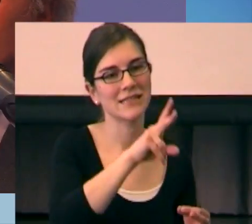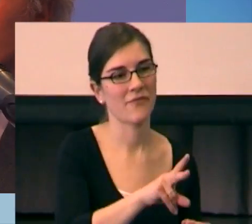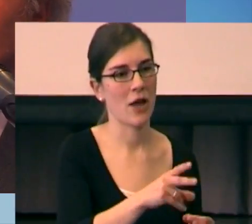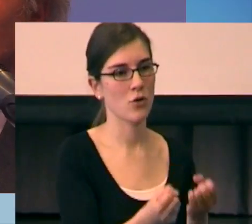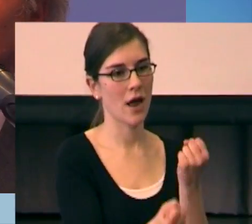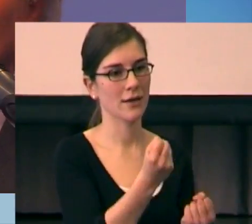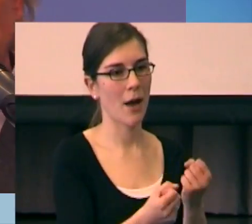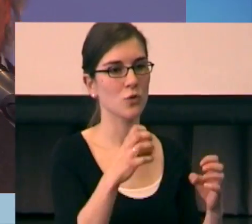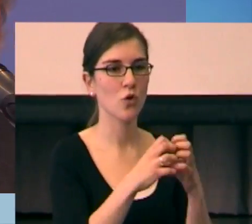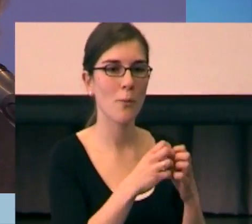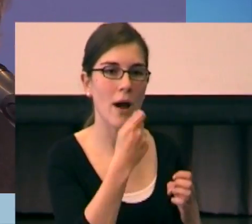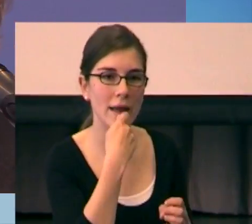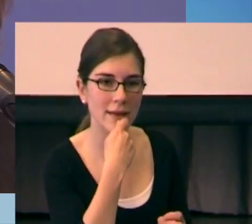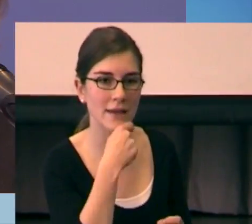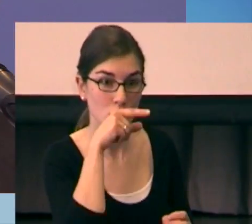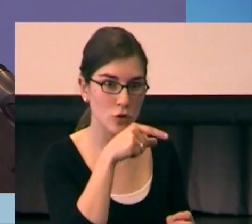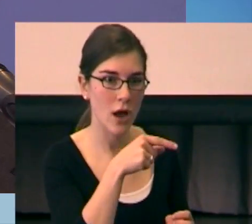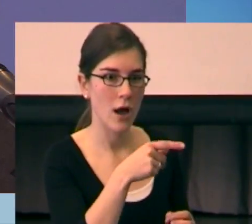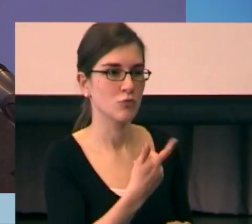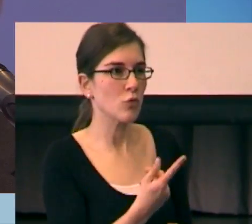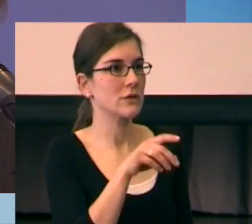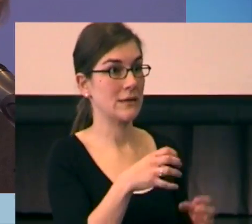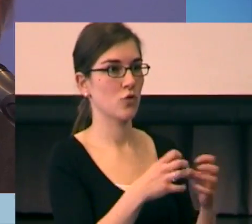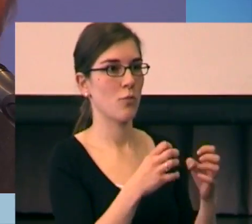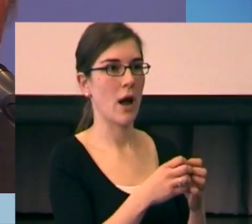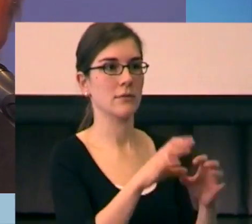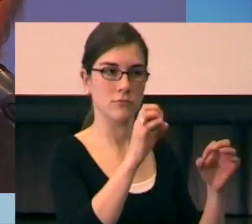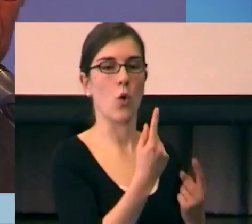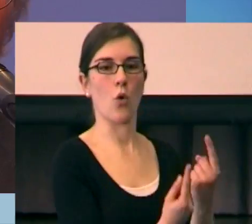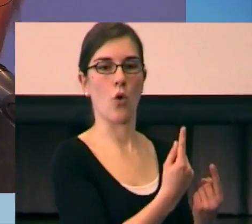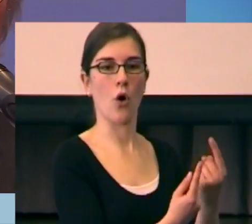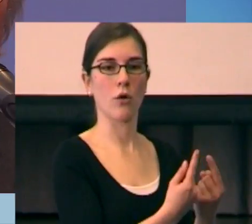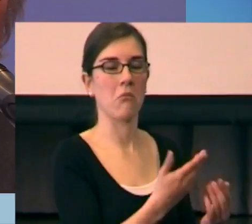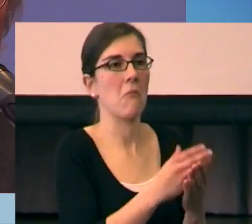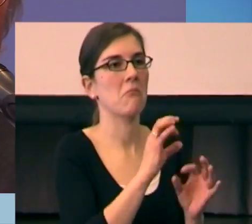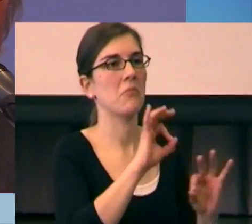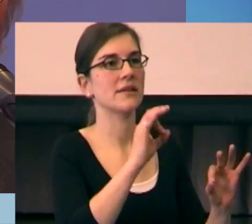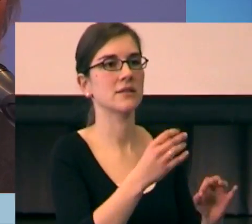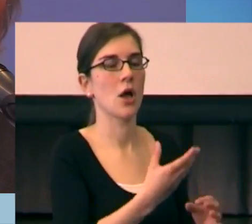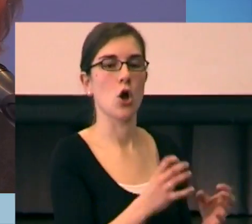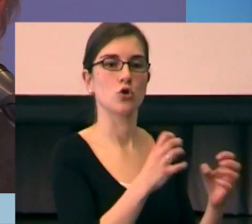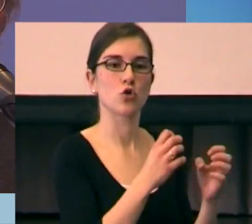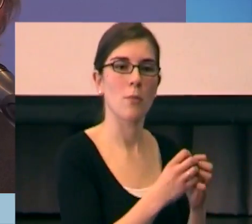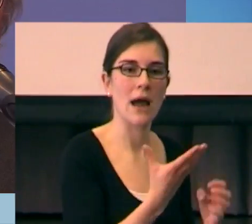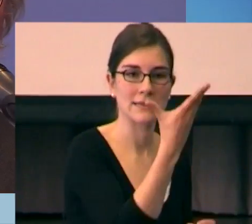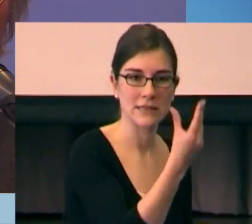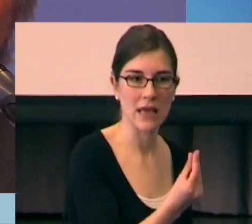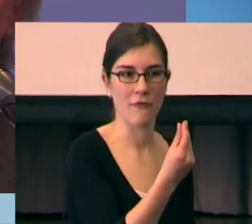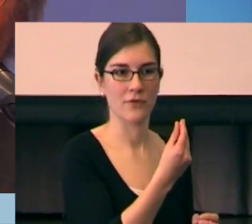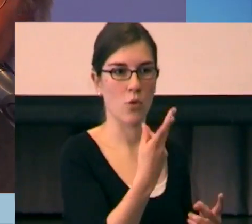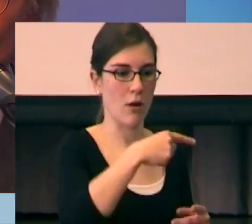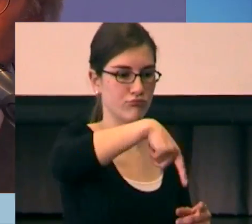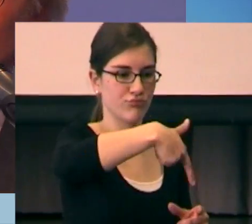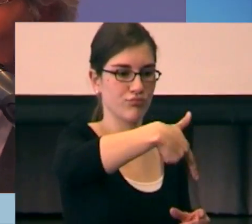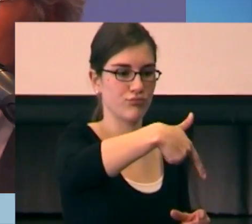Stoffes zu sich zu nehmen. Und am besten in gekochtem Zustand. Am besten Tomatensaft oder am besten ganze Tomaten püriert und aufgekocht. Also